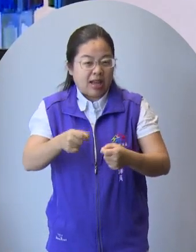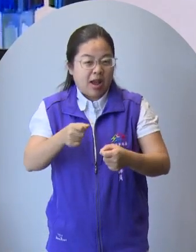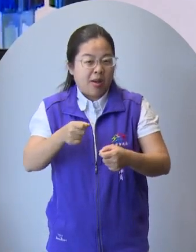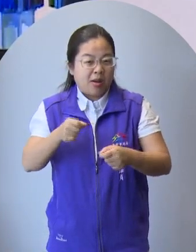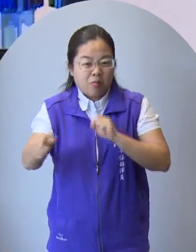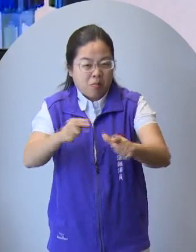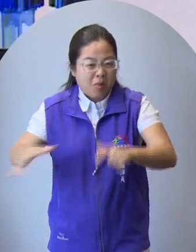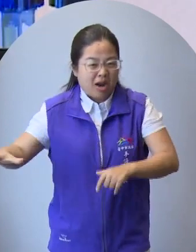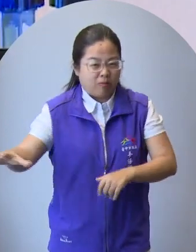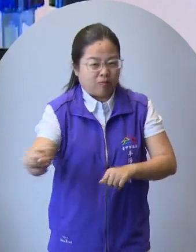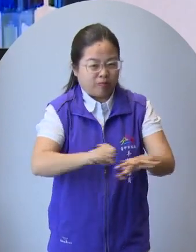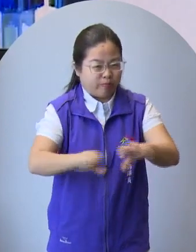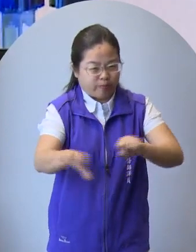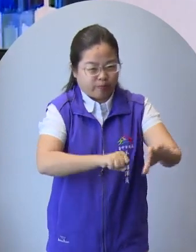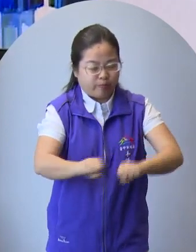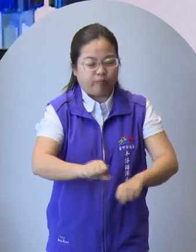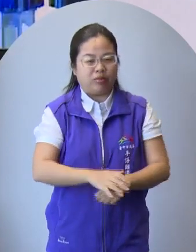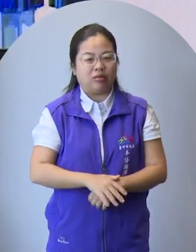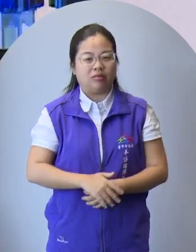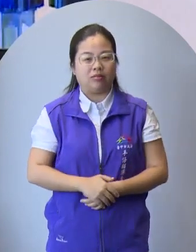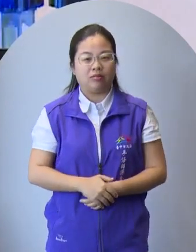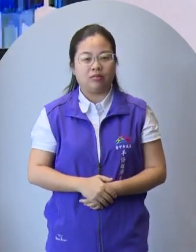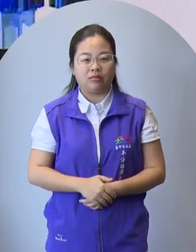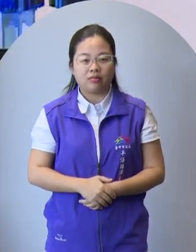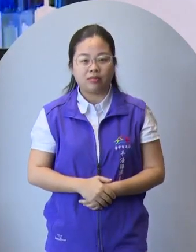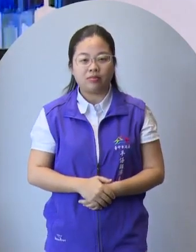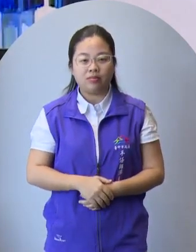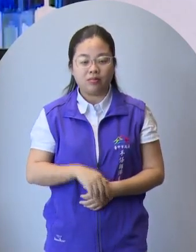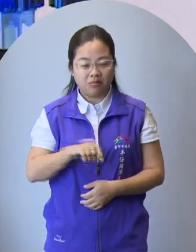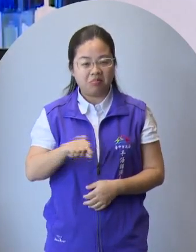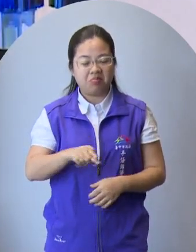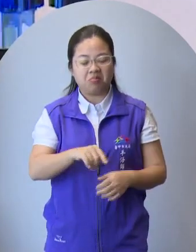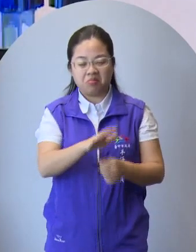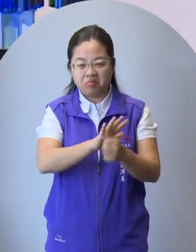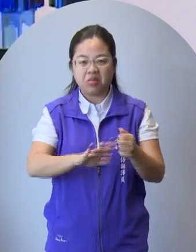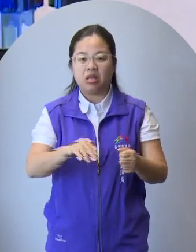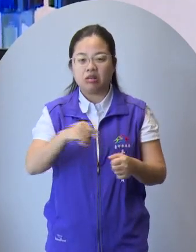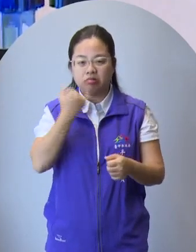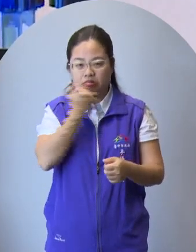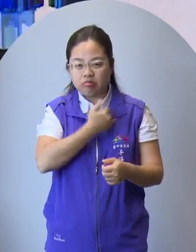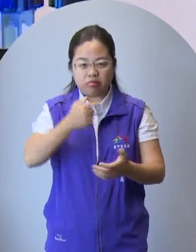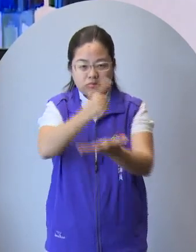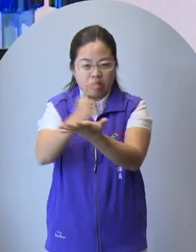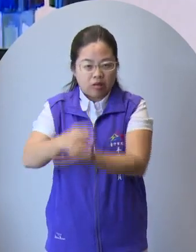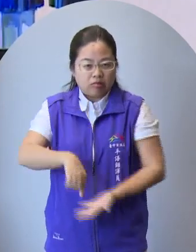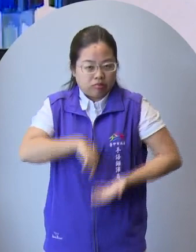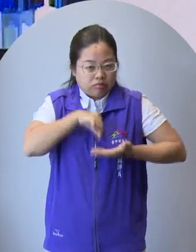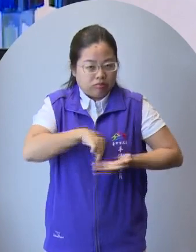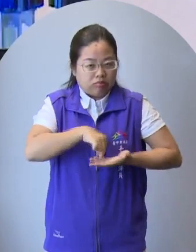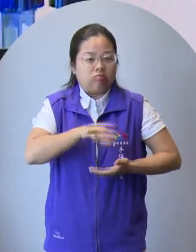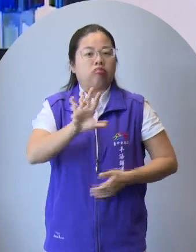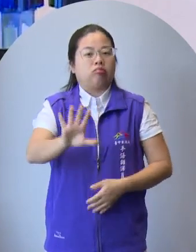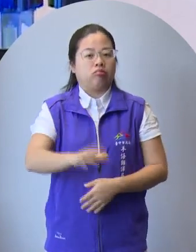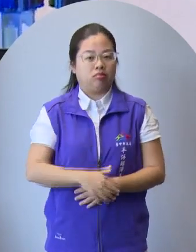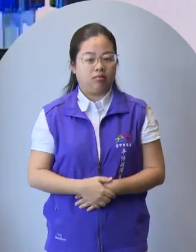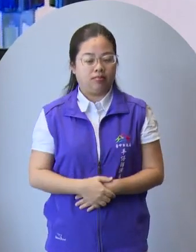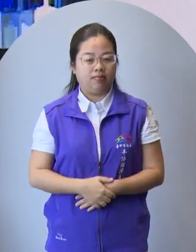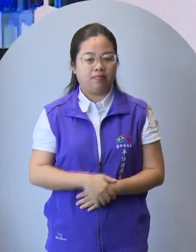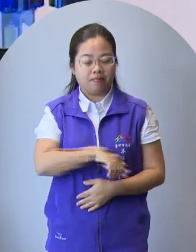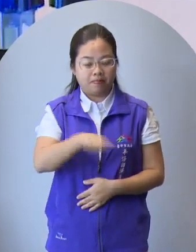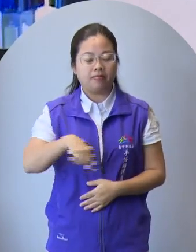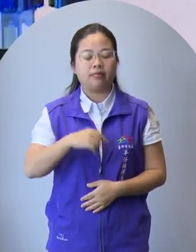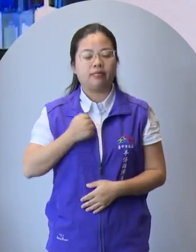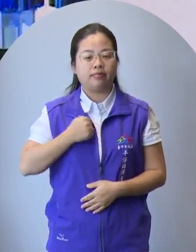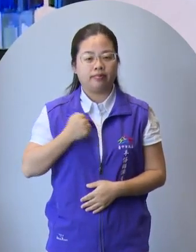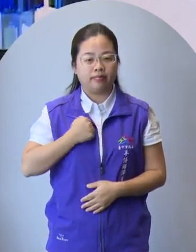担心说以后的盐有问题，所以现在 make it 炖有这种现象，可见民众恐慌或担心的情形哈。那我们让市